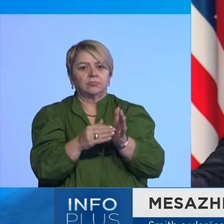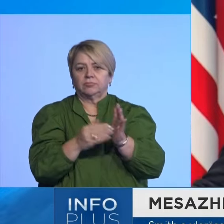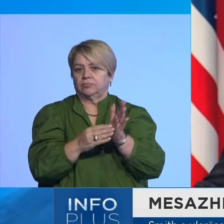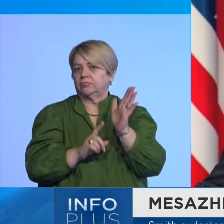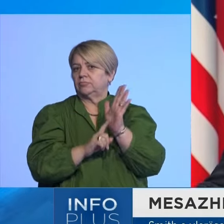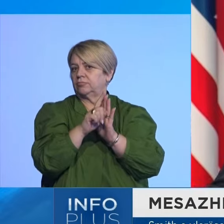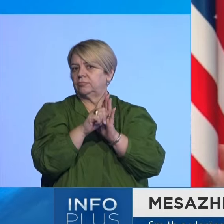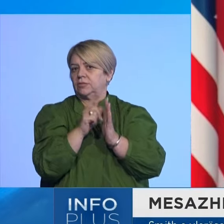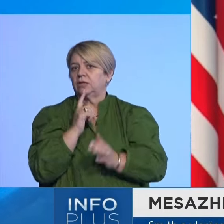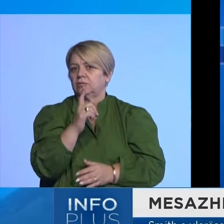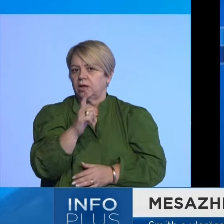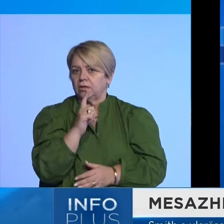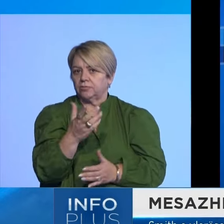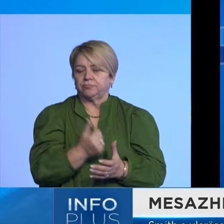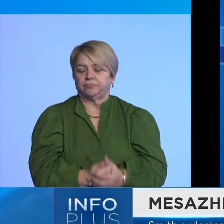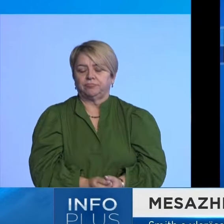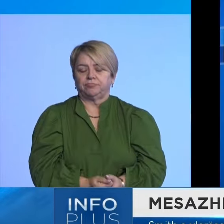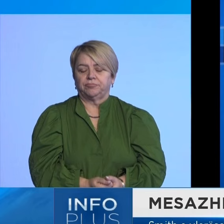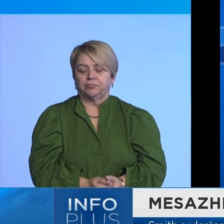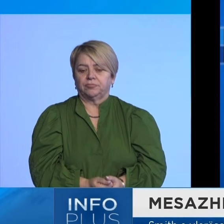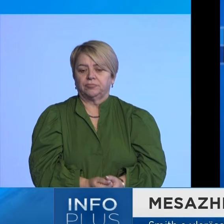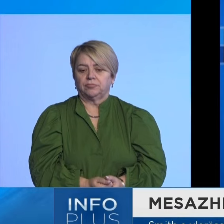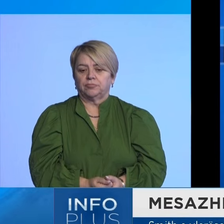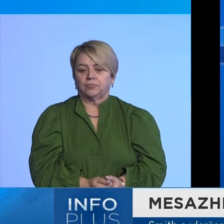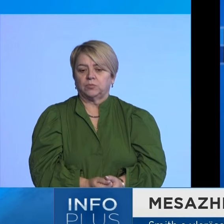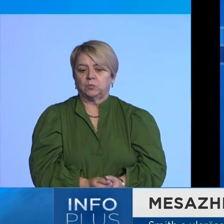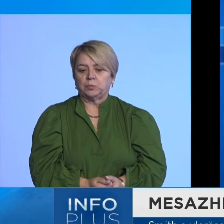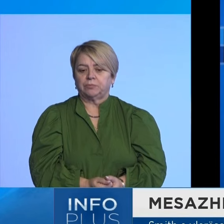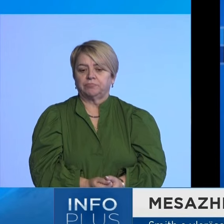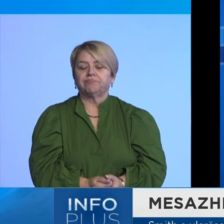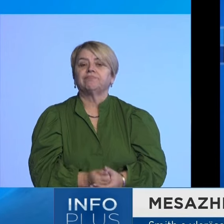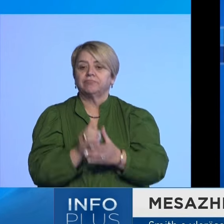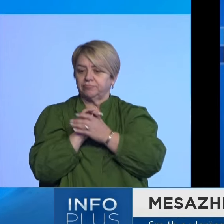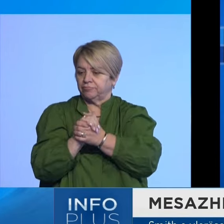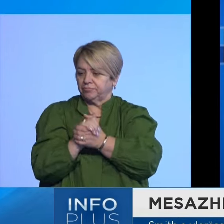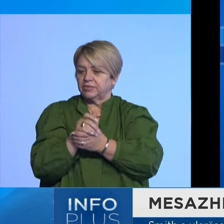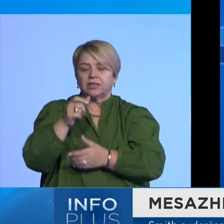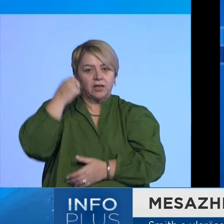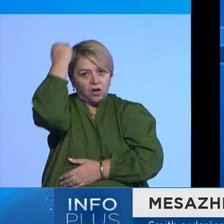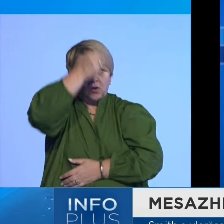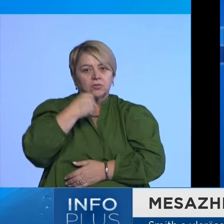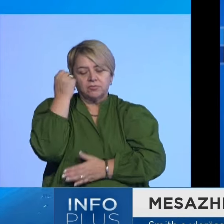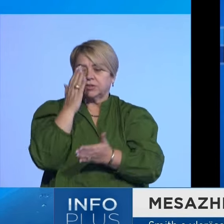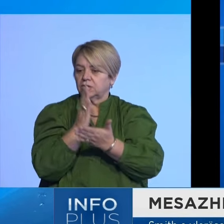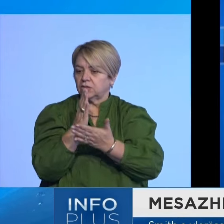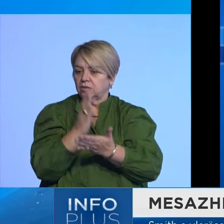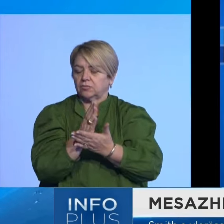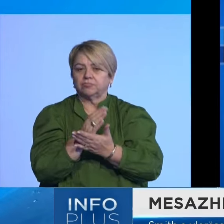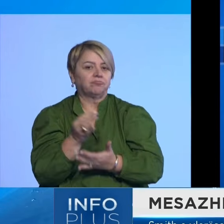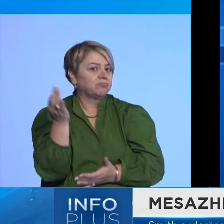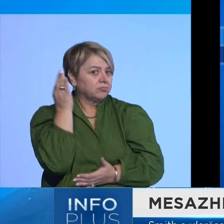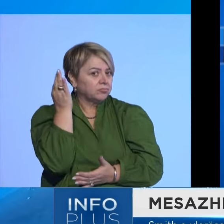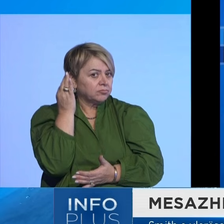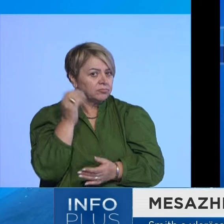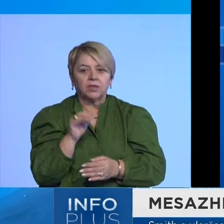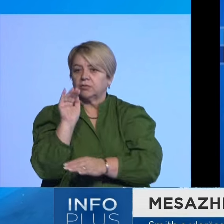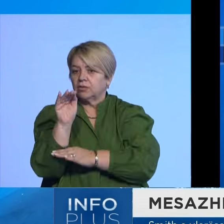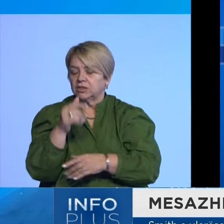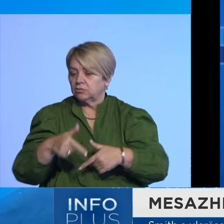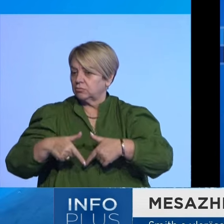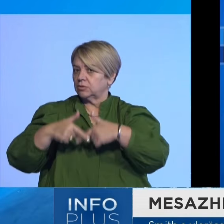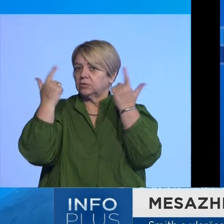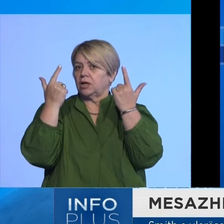rezultatet në dialog. Our friends in Kosovo have also heard. Miqt tanë në Kosovë gjithashtu na kanë dëgjuar kur e kemi thënë qartë